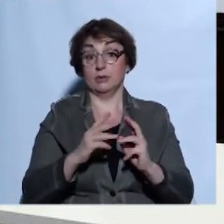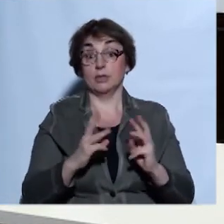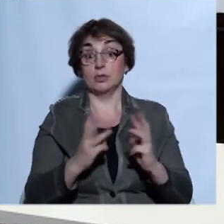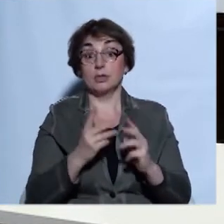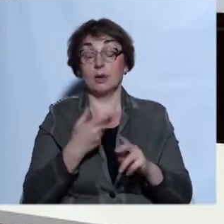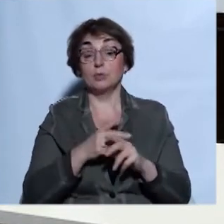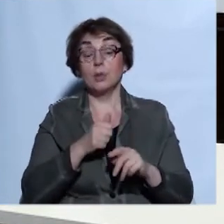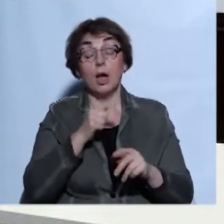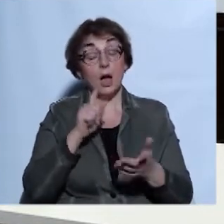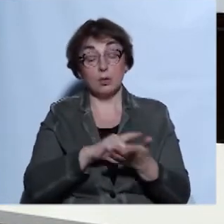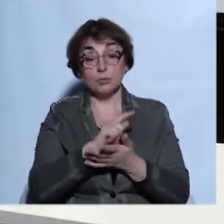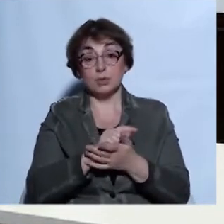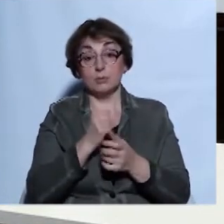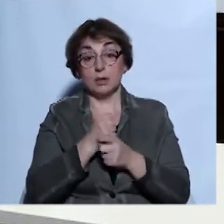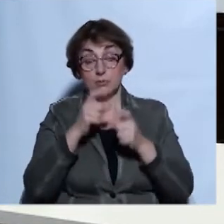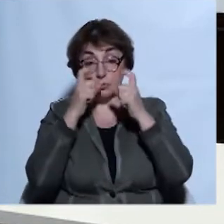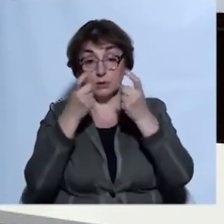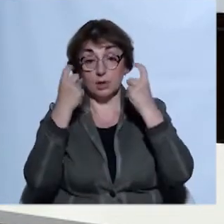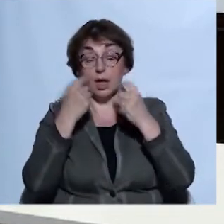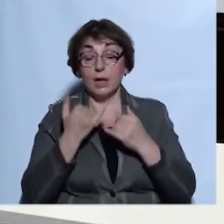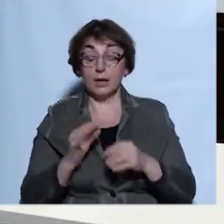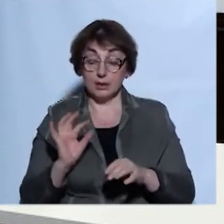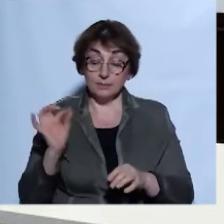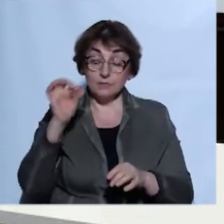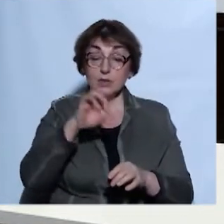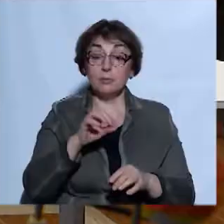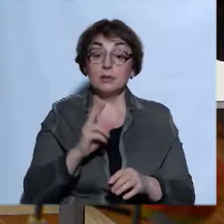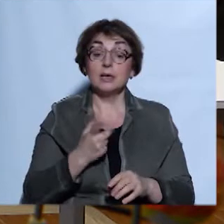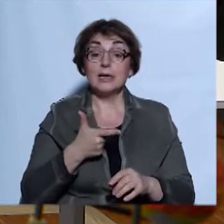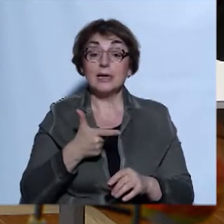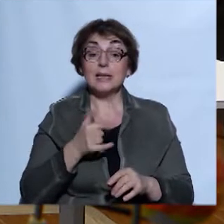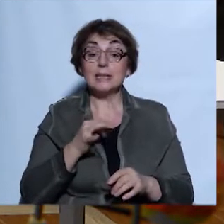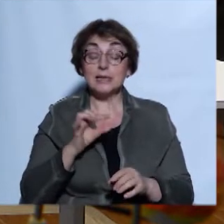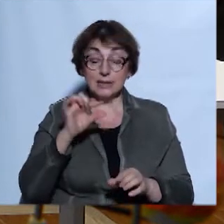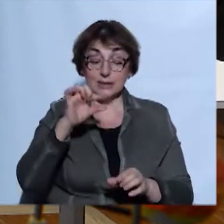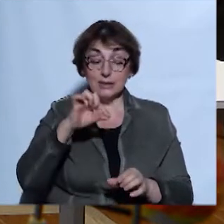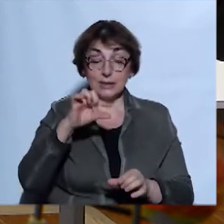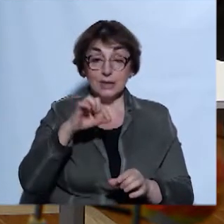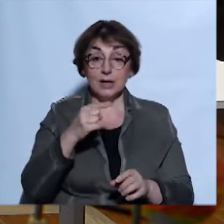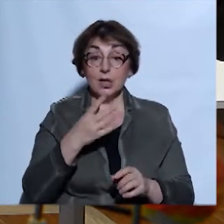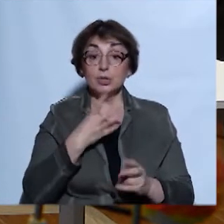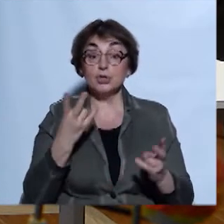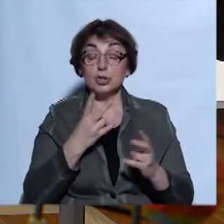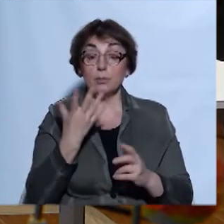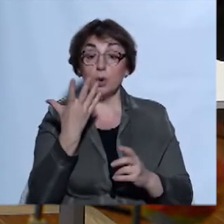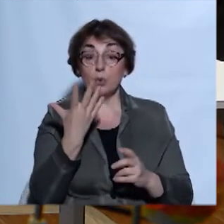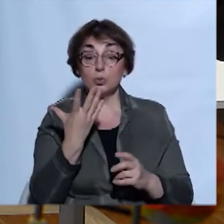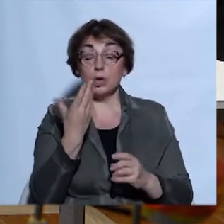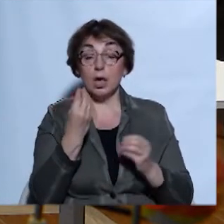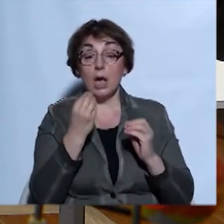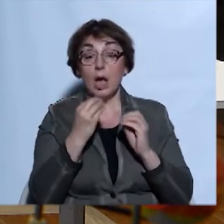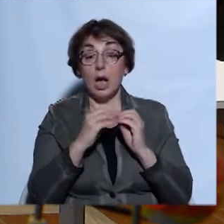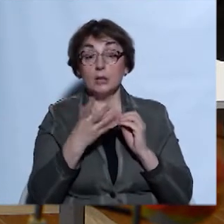გლიცერინის წვეთობით. Ამ რეაქციას ჭირდება დაახლოებით 5-10 წუთი, თუმცა თუ გვინდა, რომ რეაქცია უფრო დავაჩქაროთ,